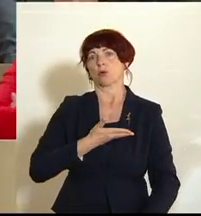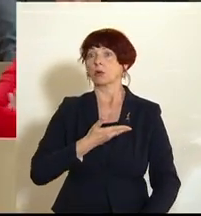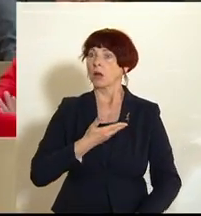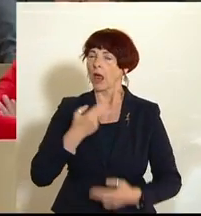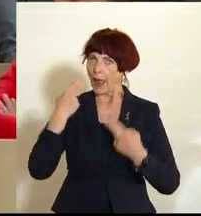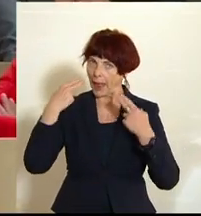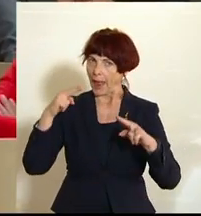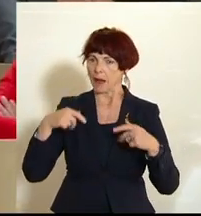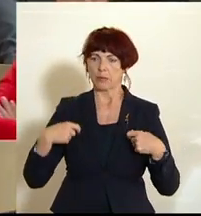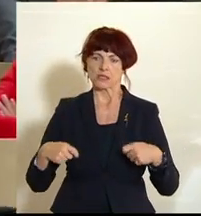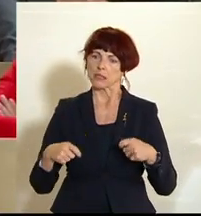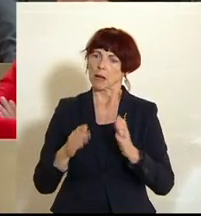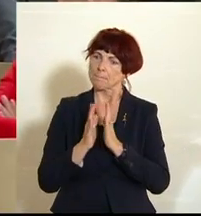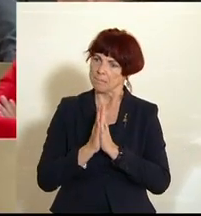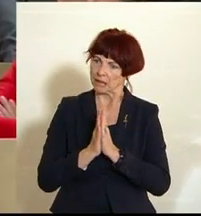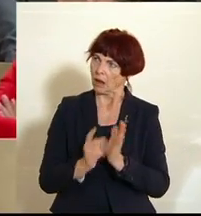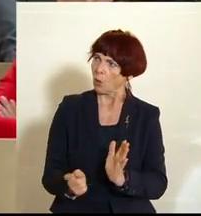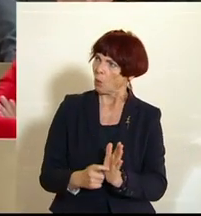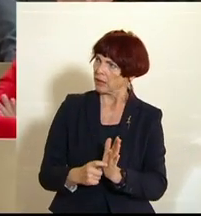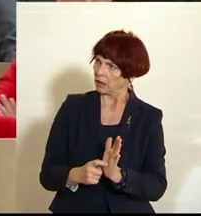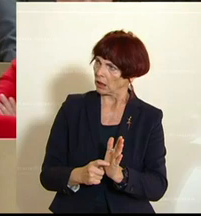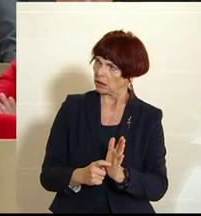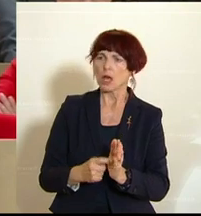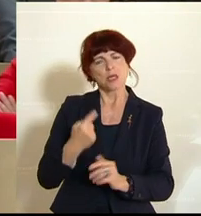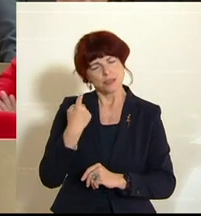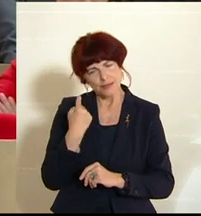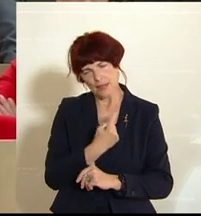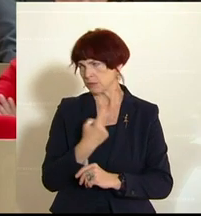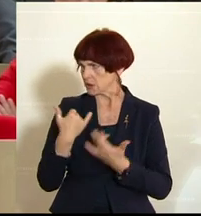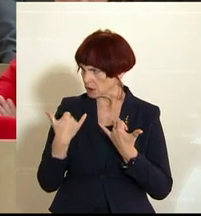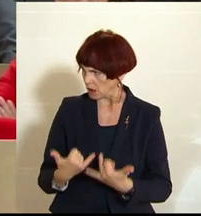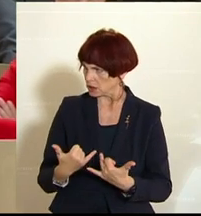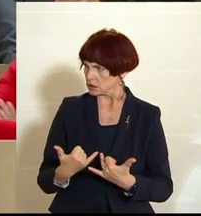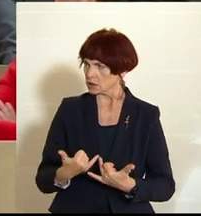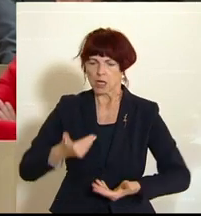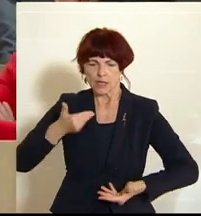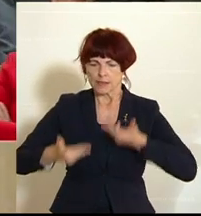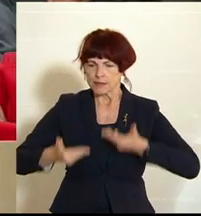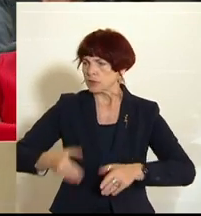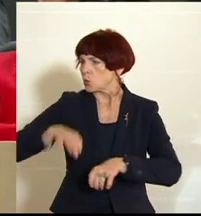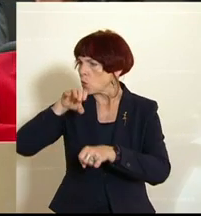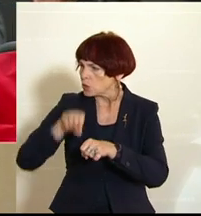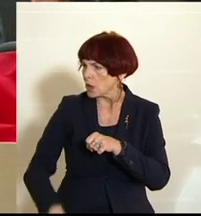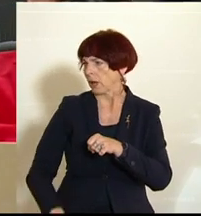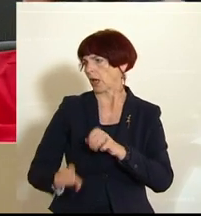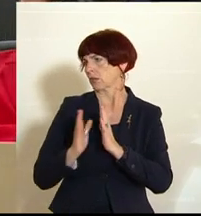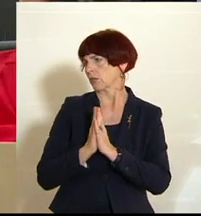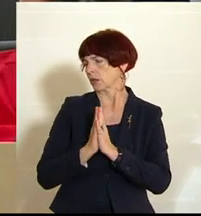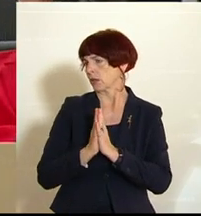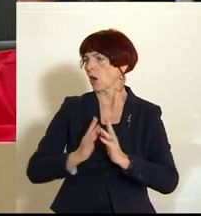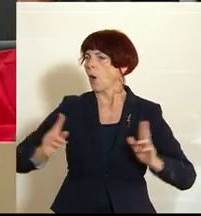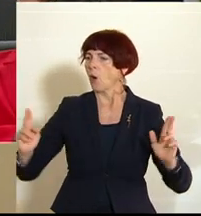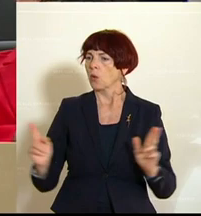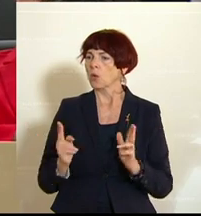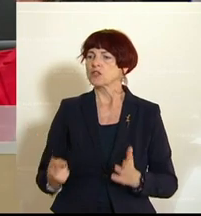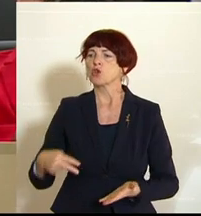dringend auffordern, dass Sie jetzt die Dinge in die Hand nehmen, dass Sie jetzt die Sitzung unterbrechen, dass Sie eine kurze